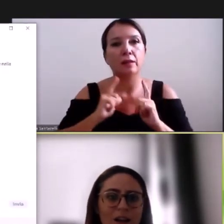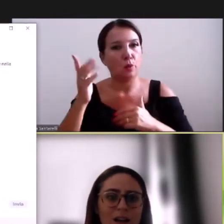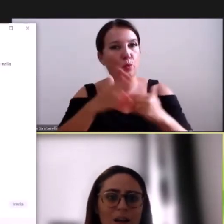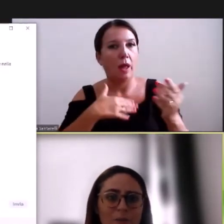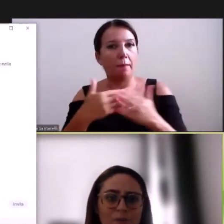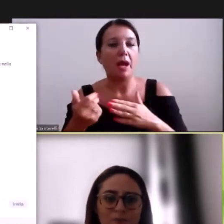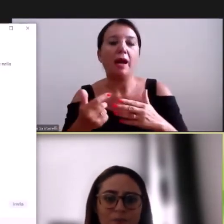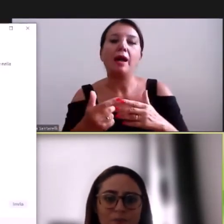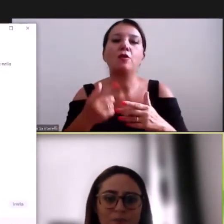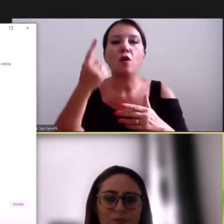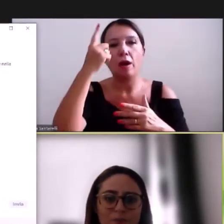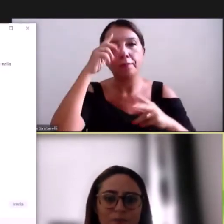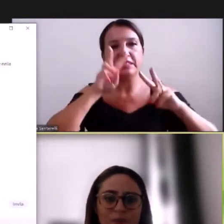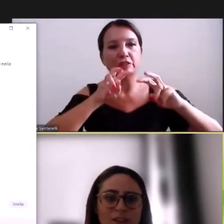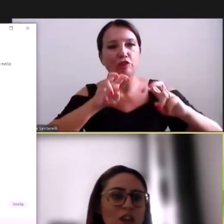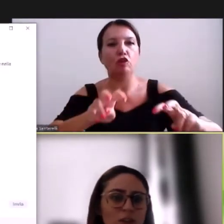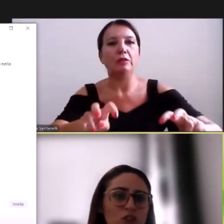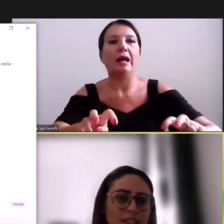volta